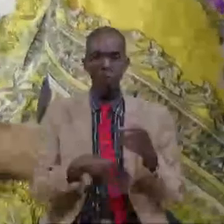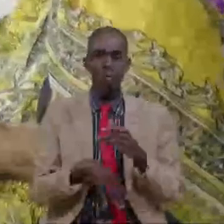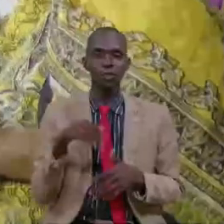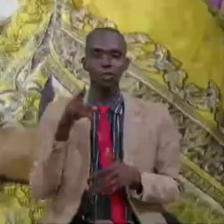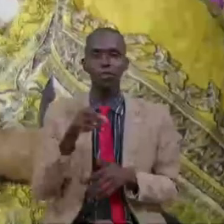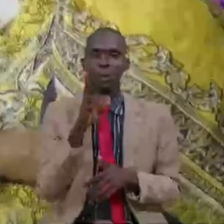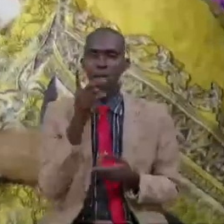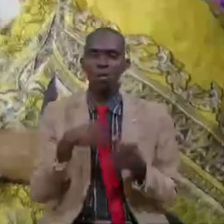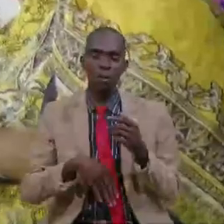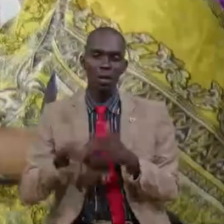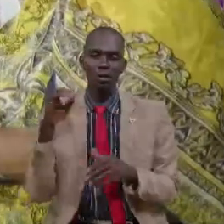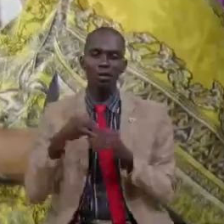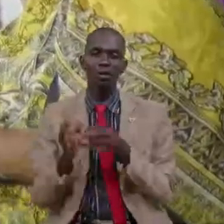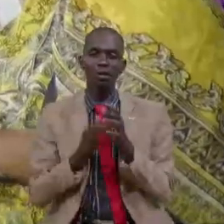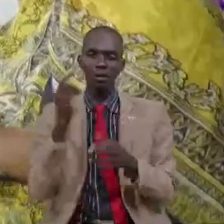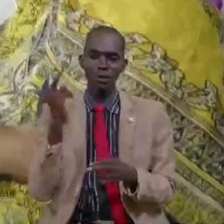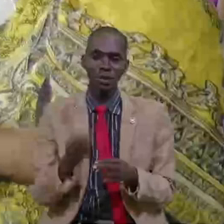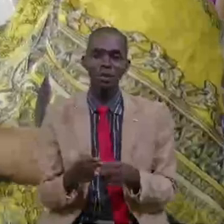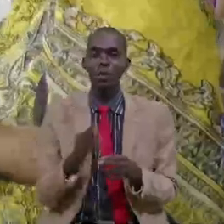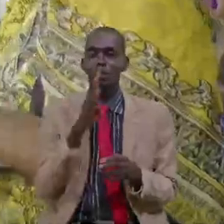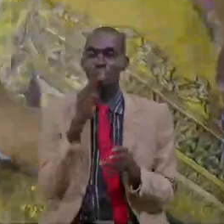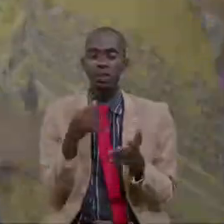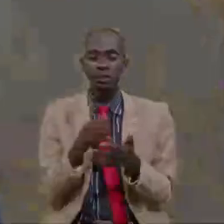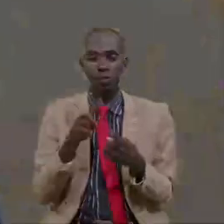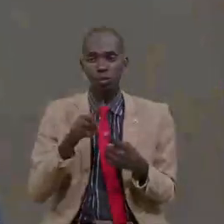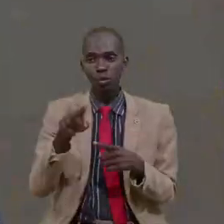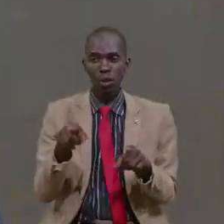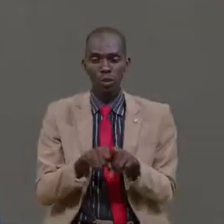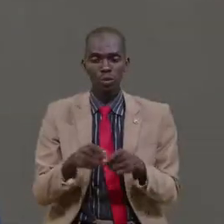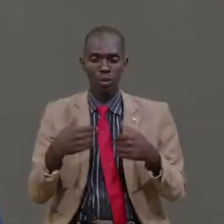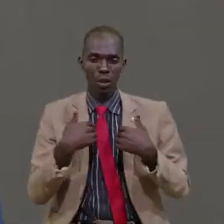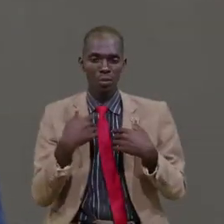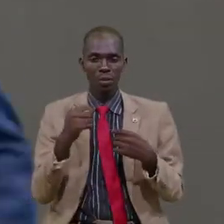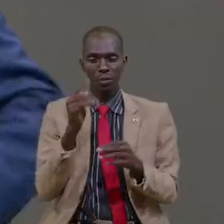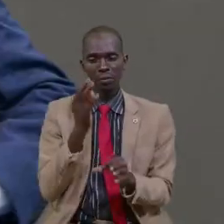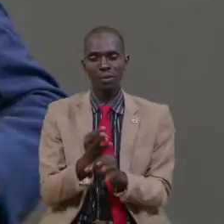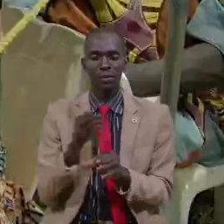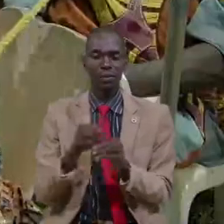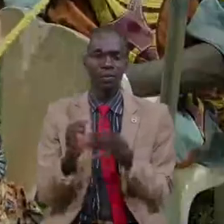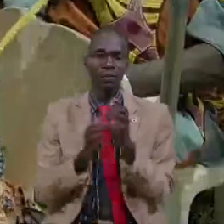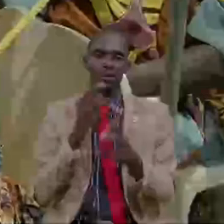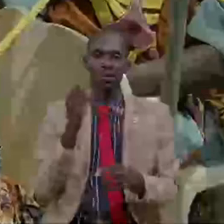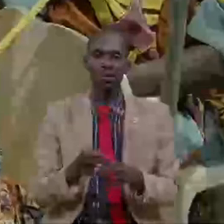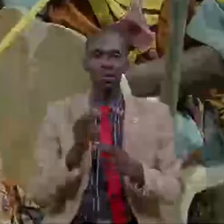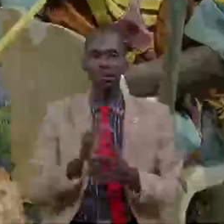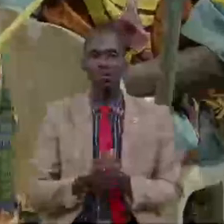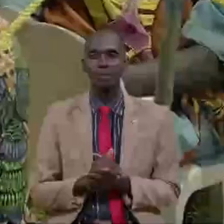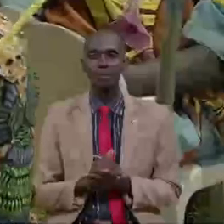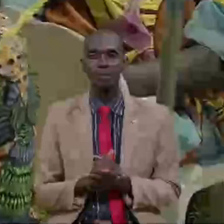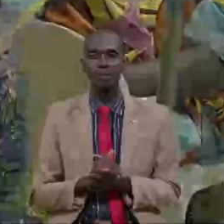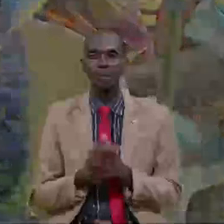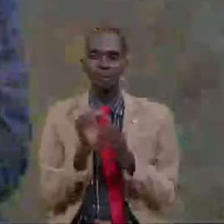soir. Et il te sera fait selon ta foi. Tu sortiras ce soir au nom de Jésus.